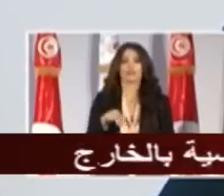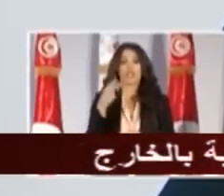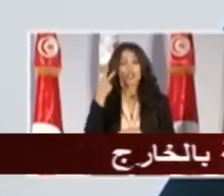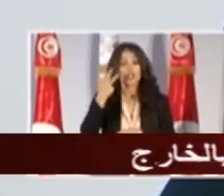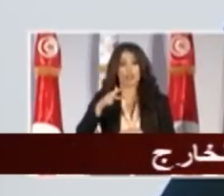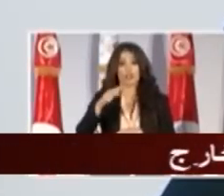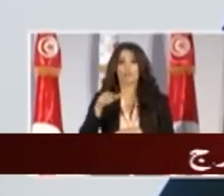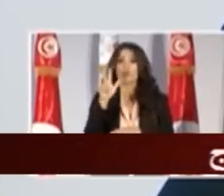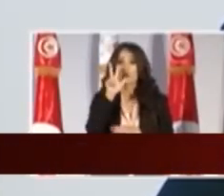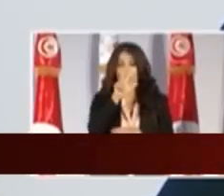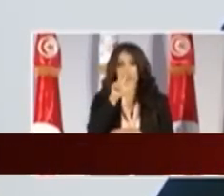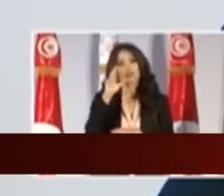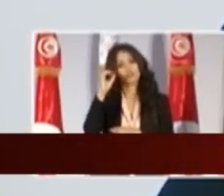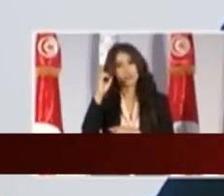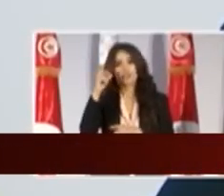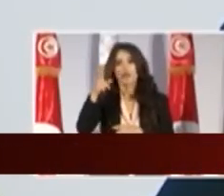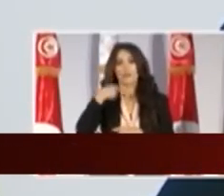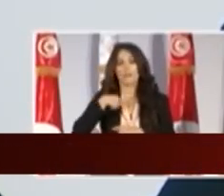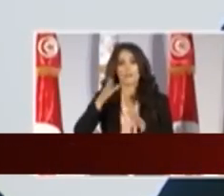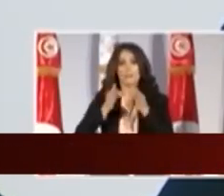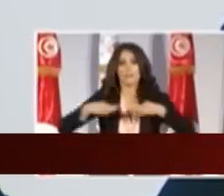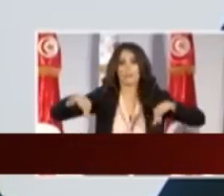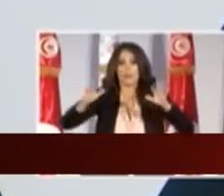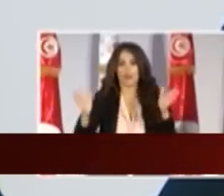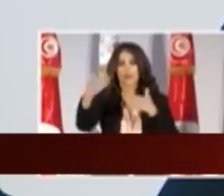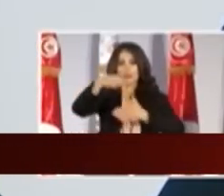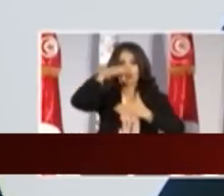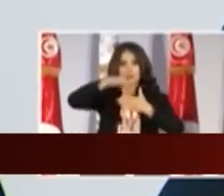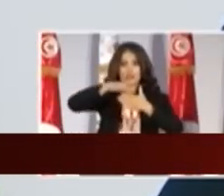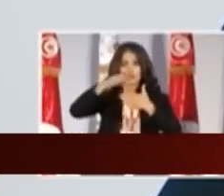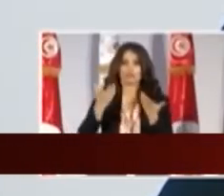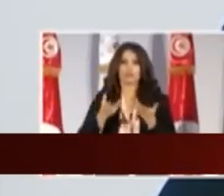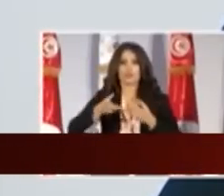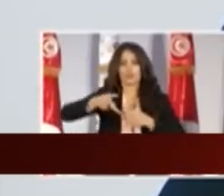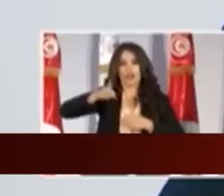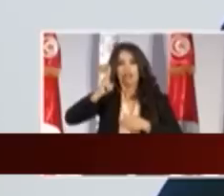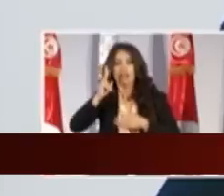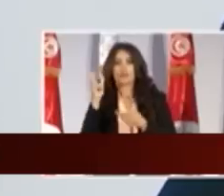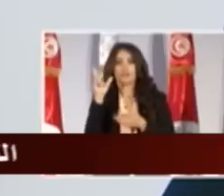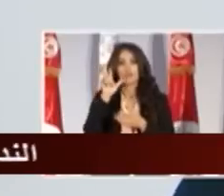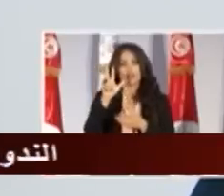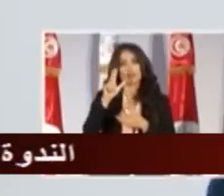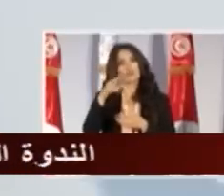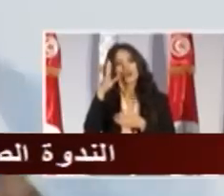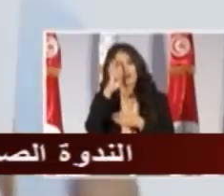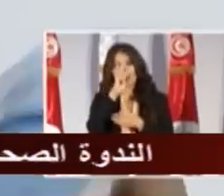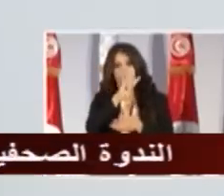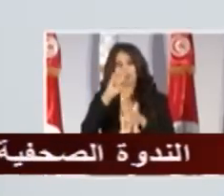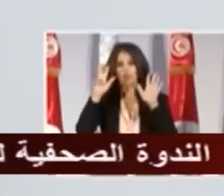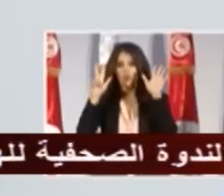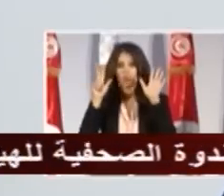مركز اقتراع فيهما ثلاثمائه واربعه وثمانين مكتب اقتراع